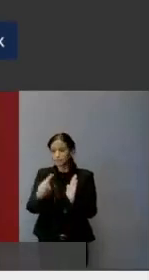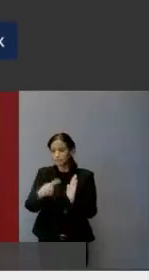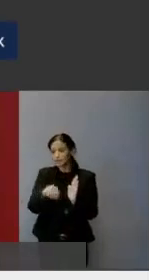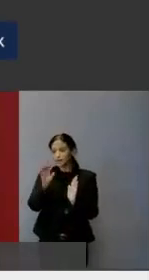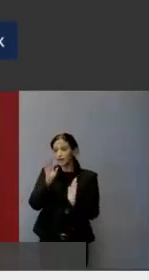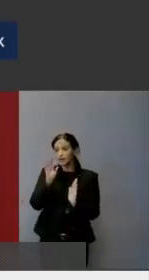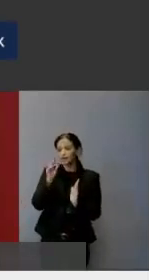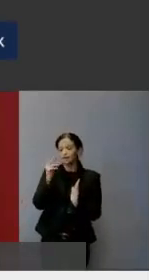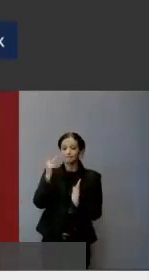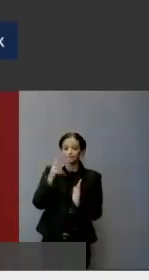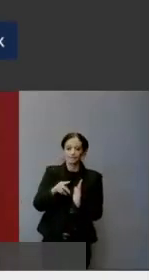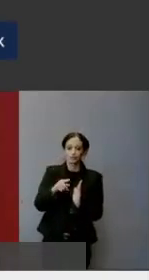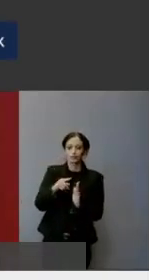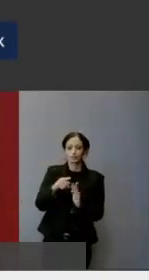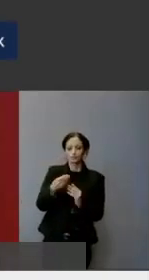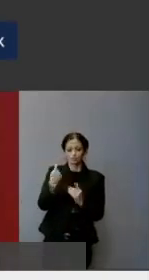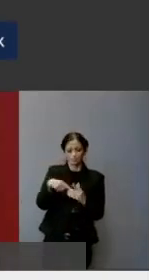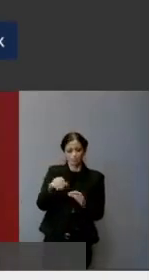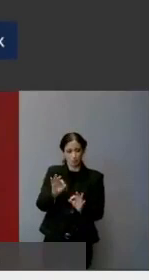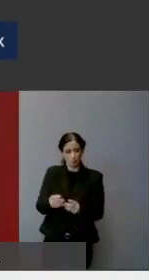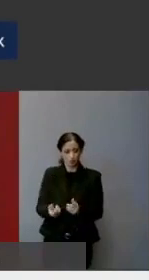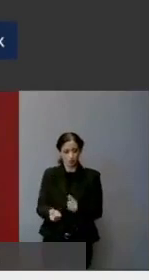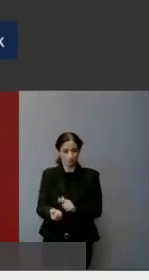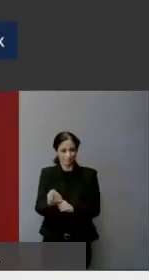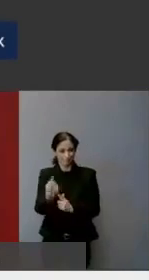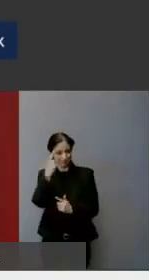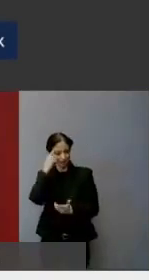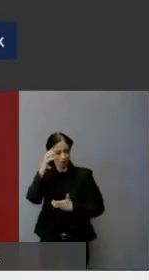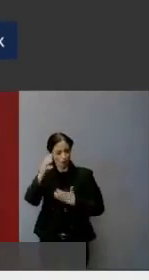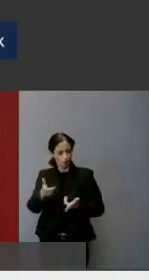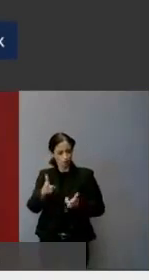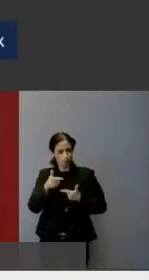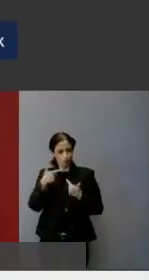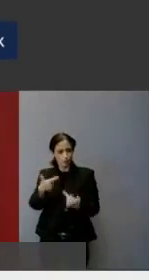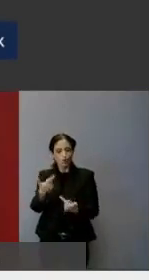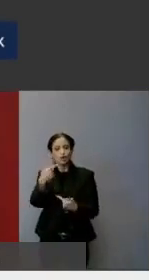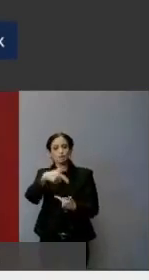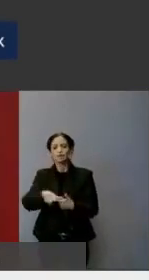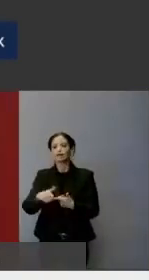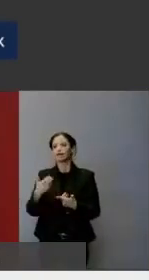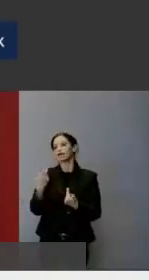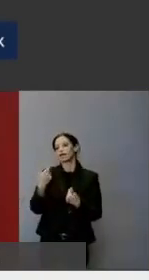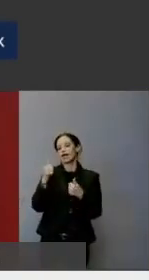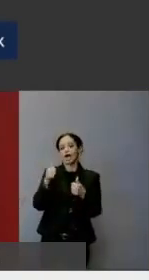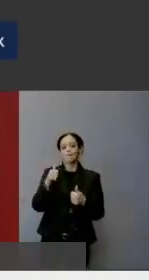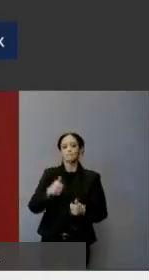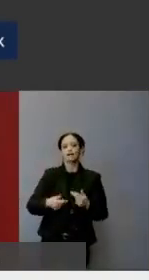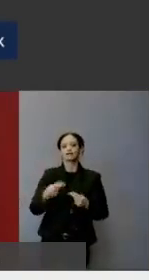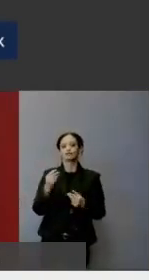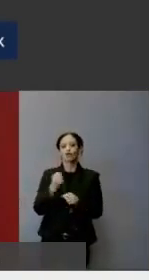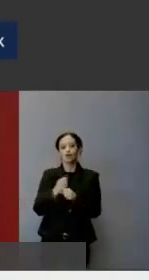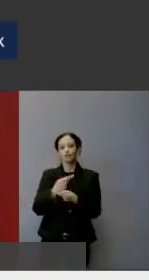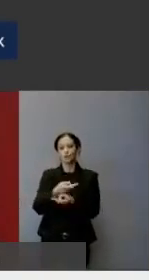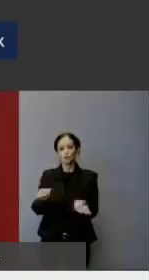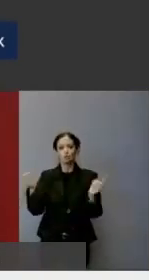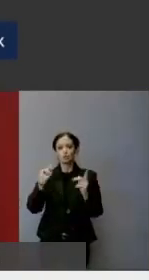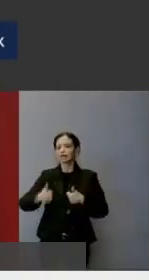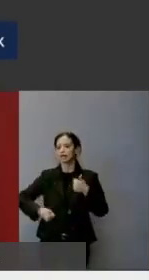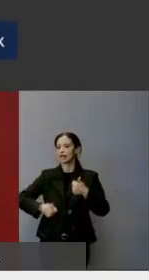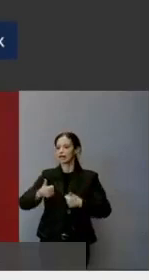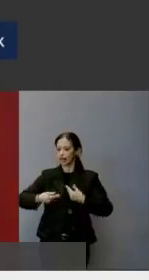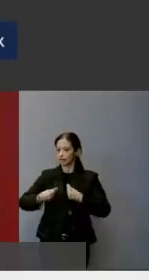forse fronte nella confusione non è classico appalto di opera pubblica dove noi abbiamo un progetto è una procedura